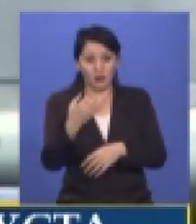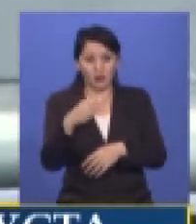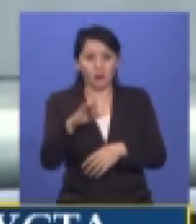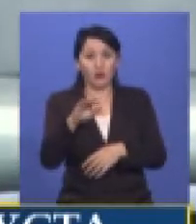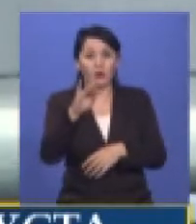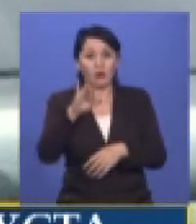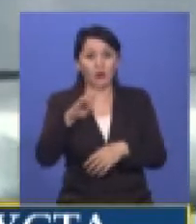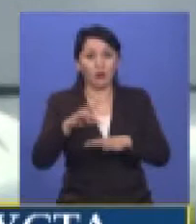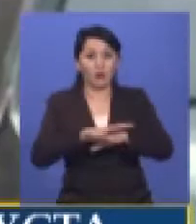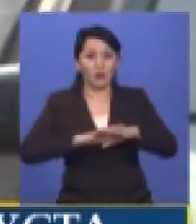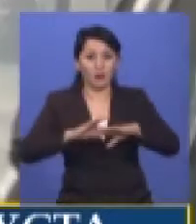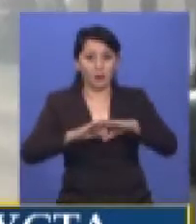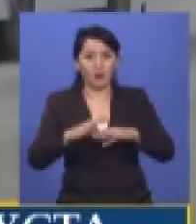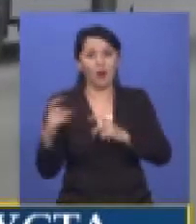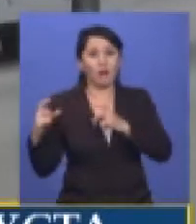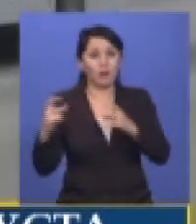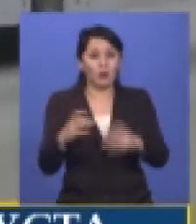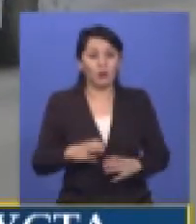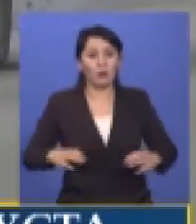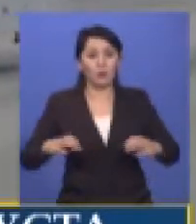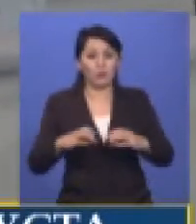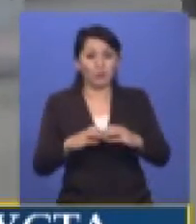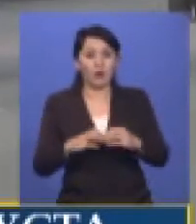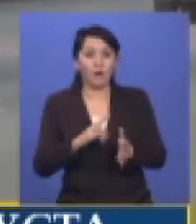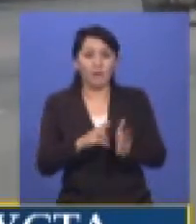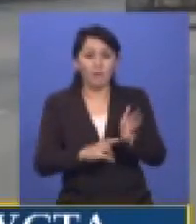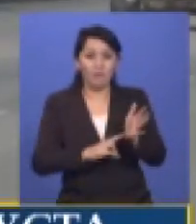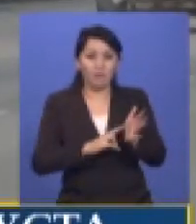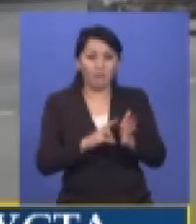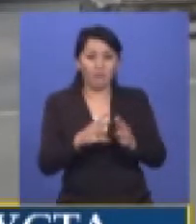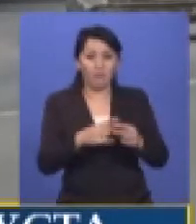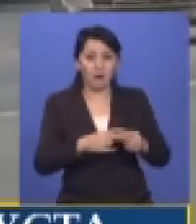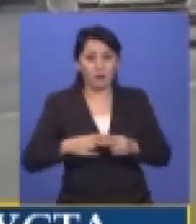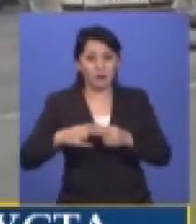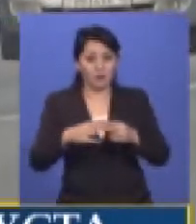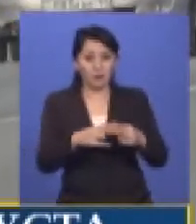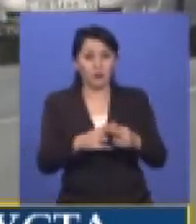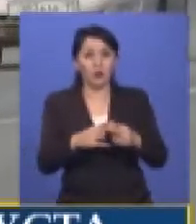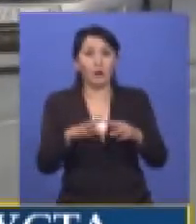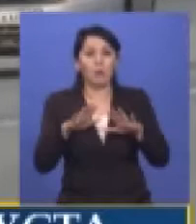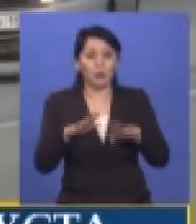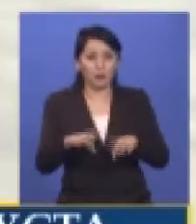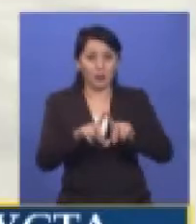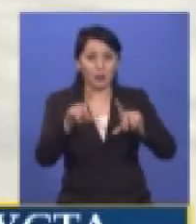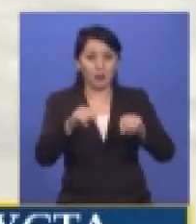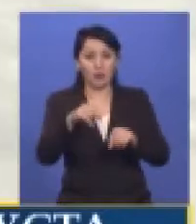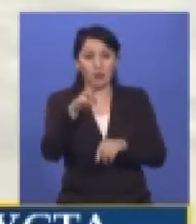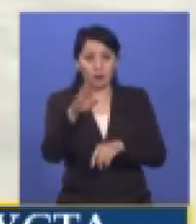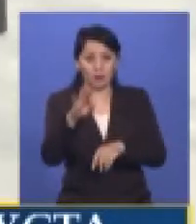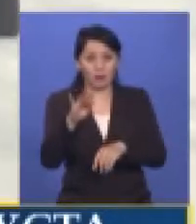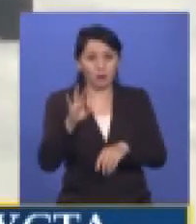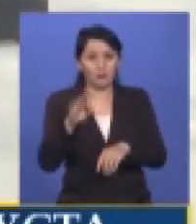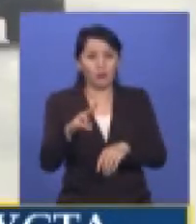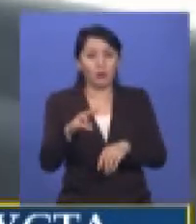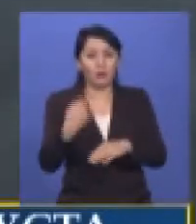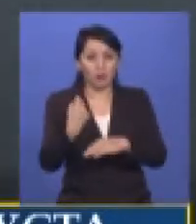базарынан, Караван дүкенінен, Солтүстік Қазақстан облыстық автокөлік одағы қауымдастығынан, вокзалдың диспетчер пунктінен және Достық мол